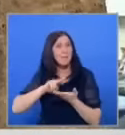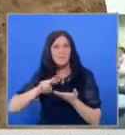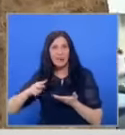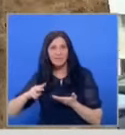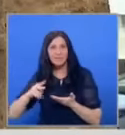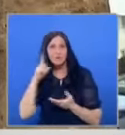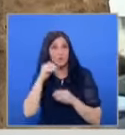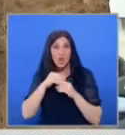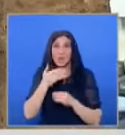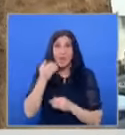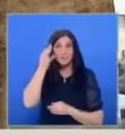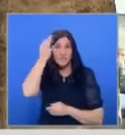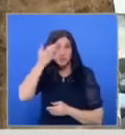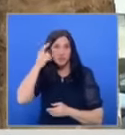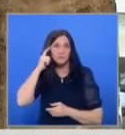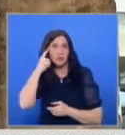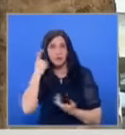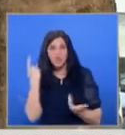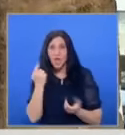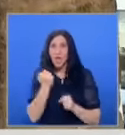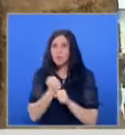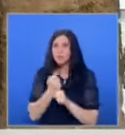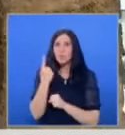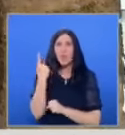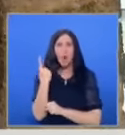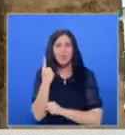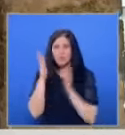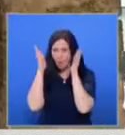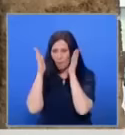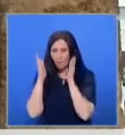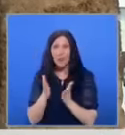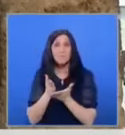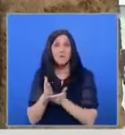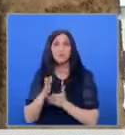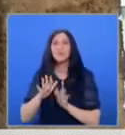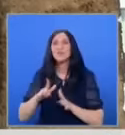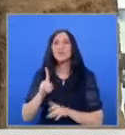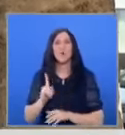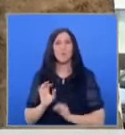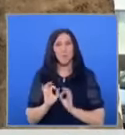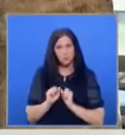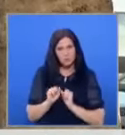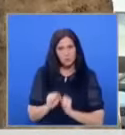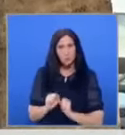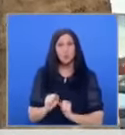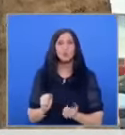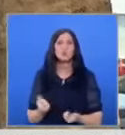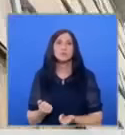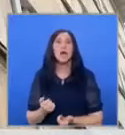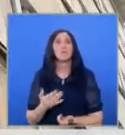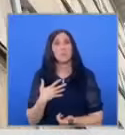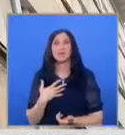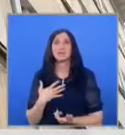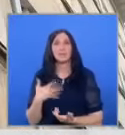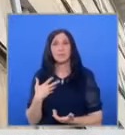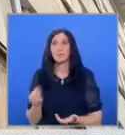нямаш философско разсъждение. Ти работиш по един определен метод, нещо, което е по-сигурно и реших да сложа на сигурното този път.